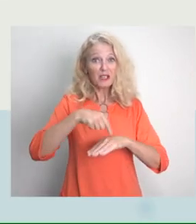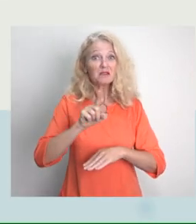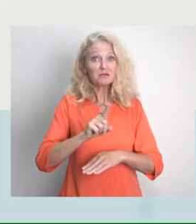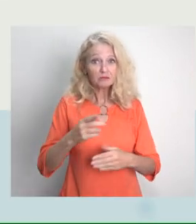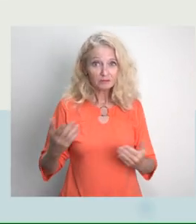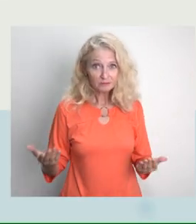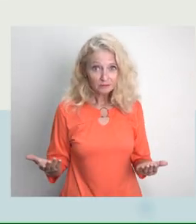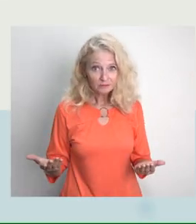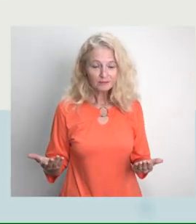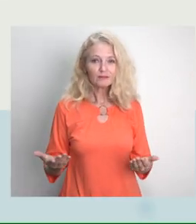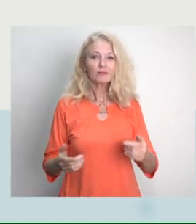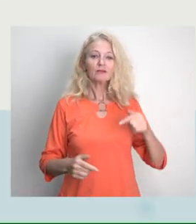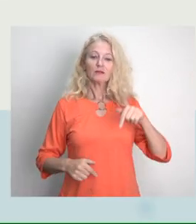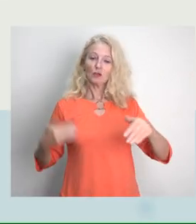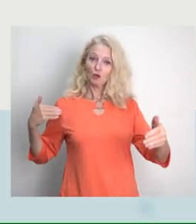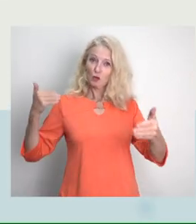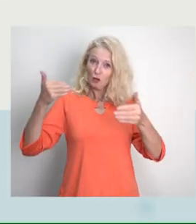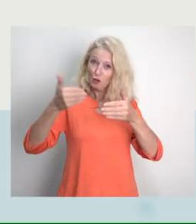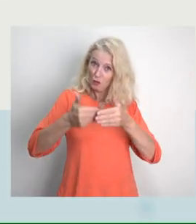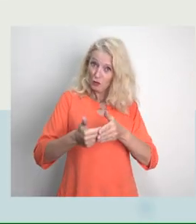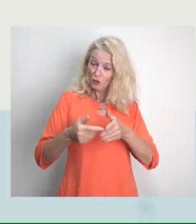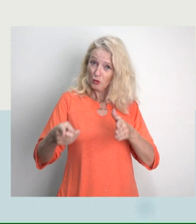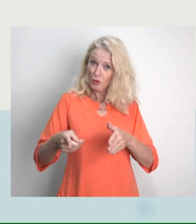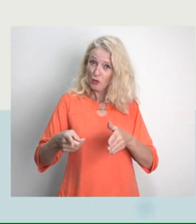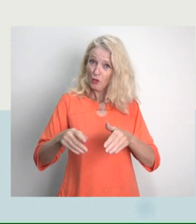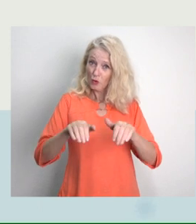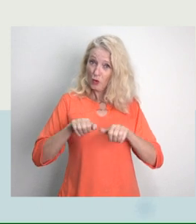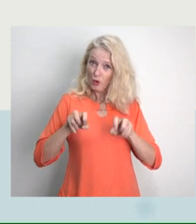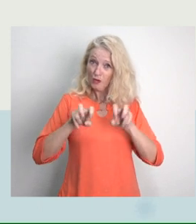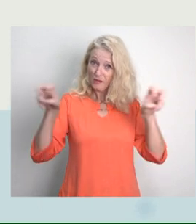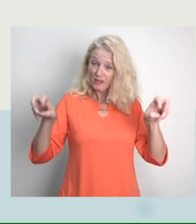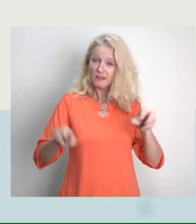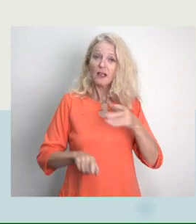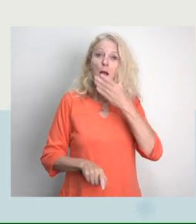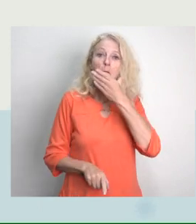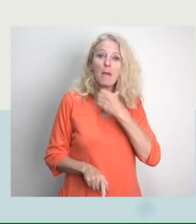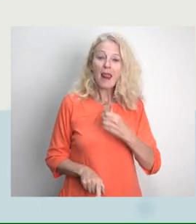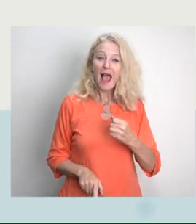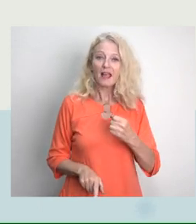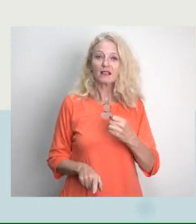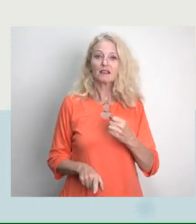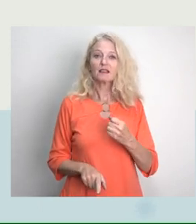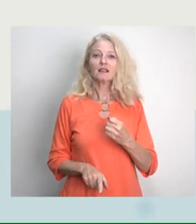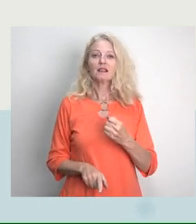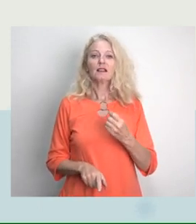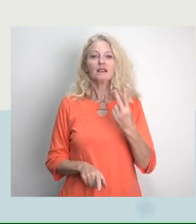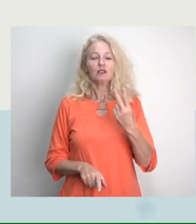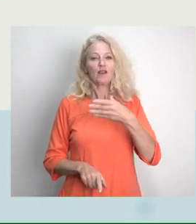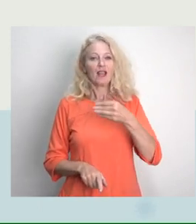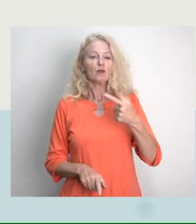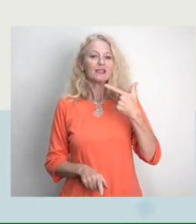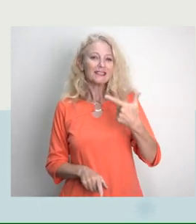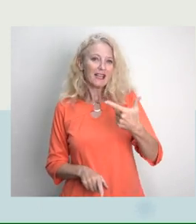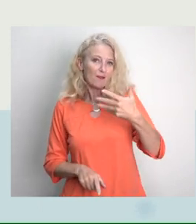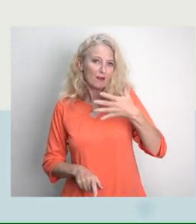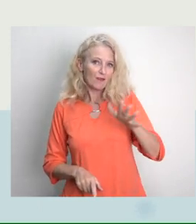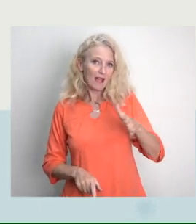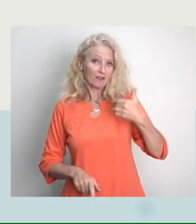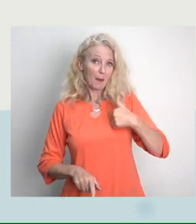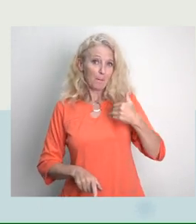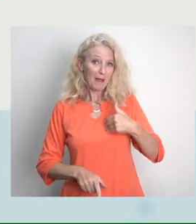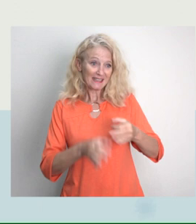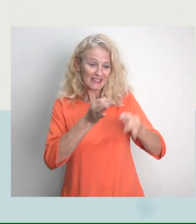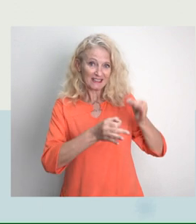De cijfers tot op heden omtrent de COVID-19 situatie wijzen uit dat er 257 personen zijn getest.